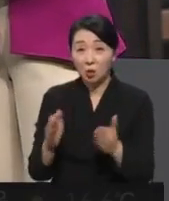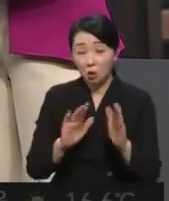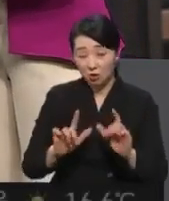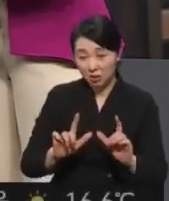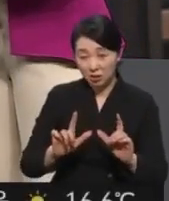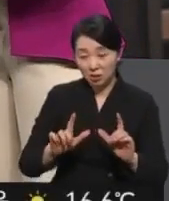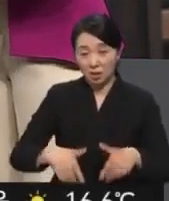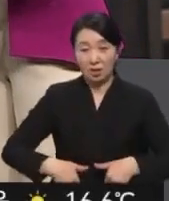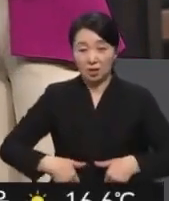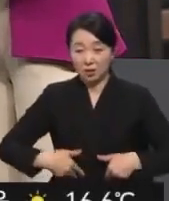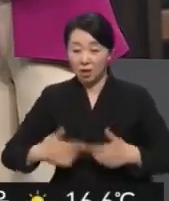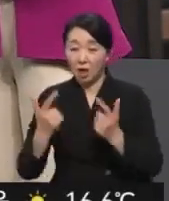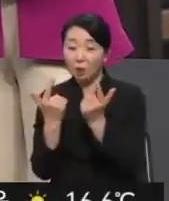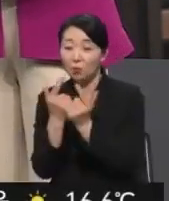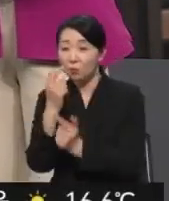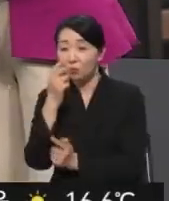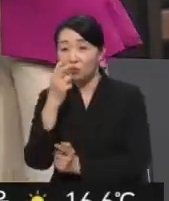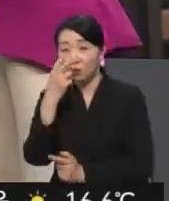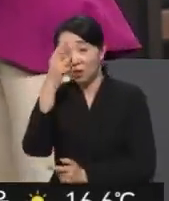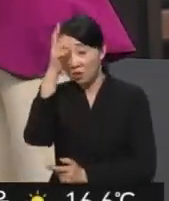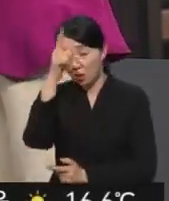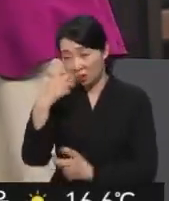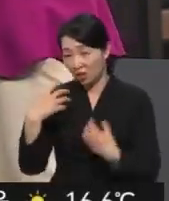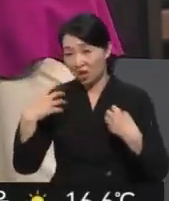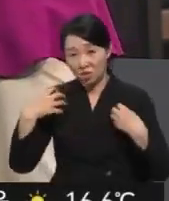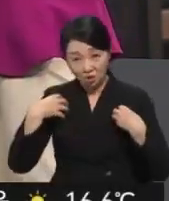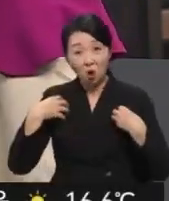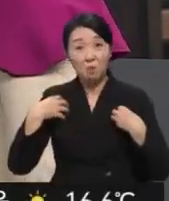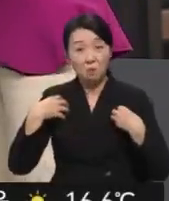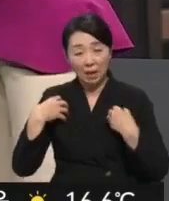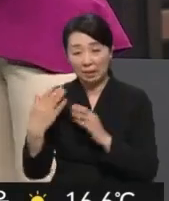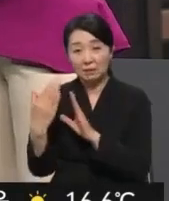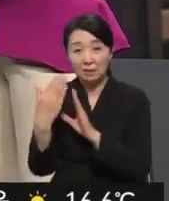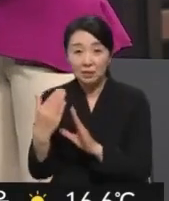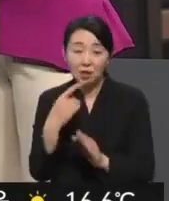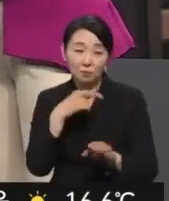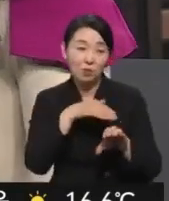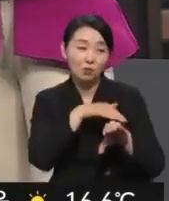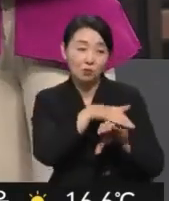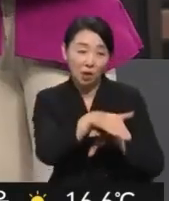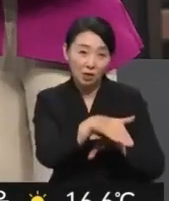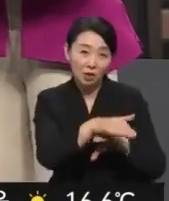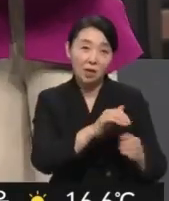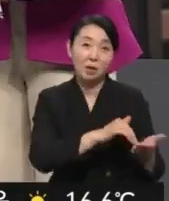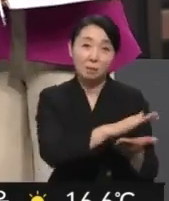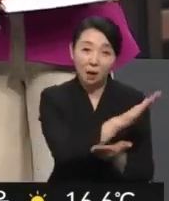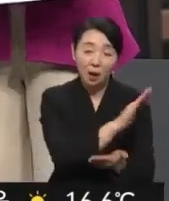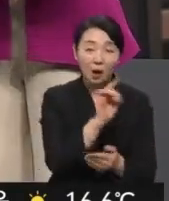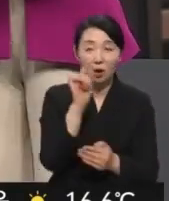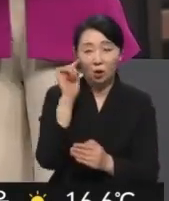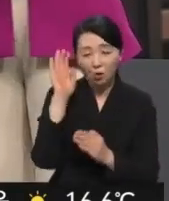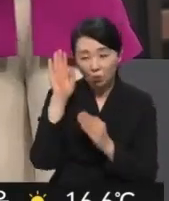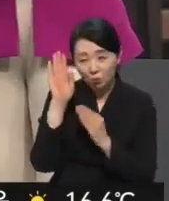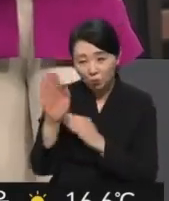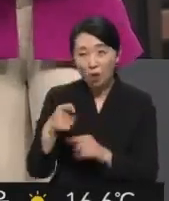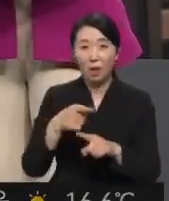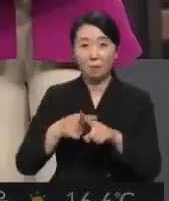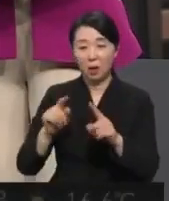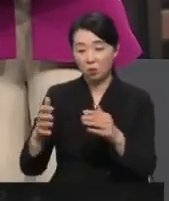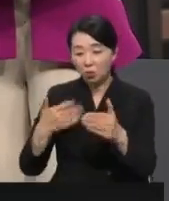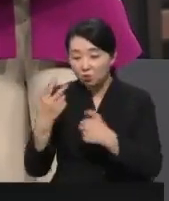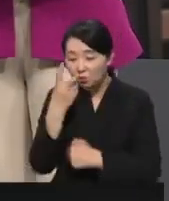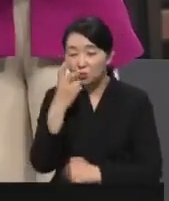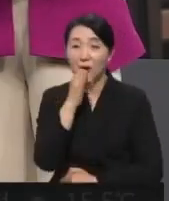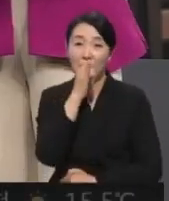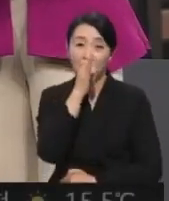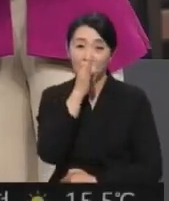경찰청이 대상이었는데요. 민주당 의원들이 모두 퇴장한테 치러지면서 반쪽 국감이 됐습니다. 경기